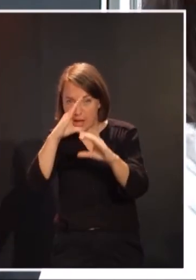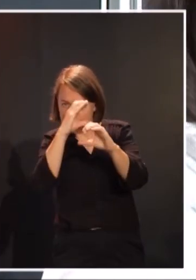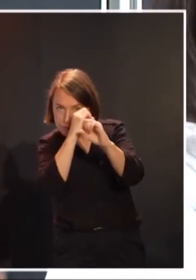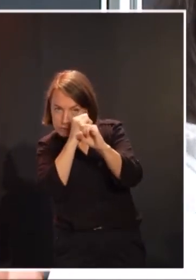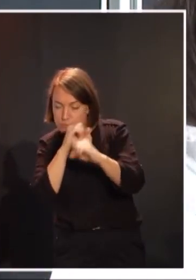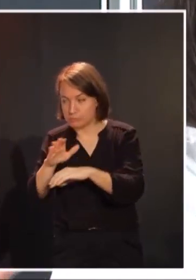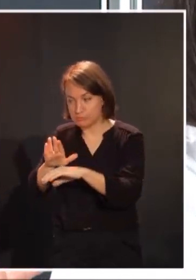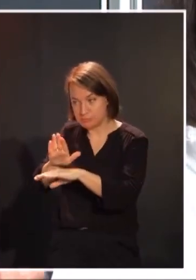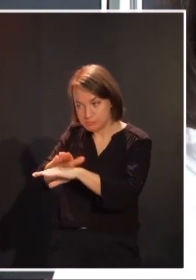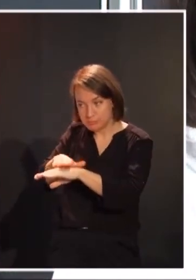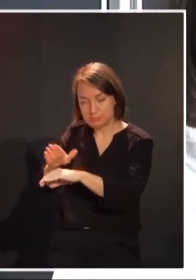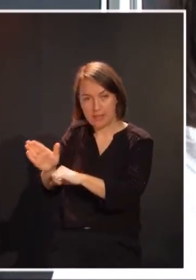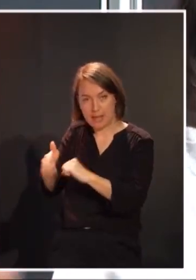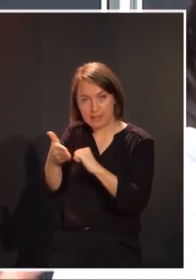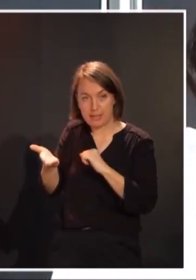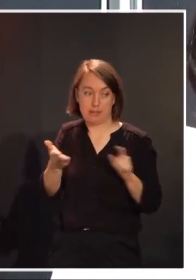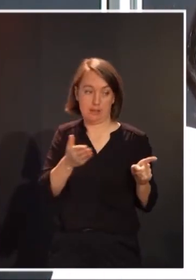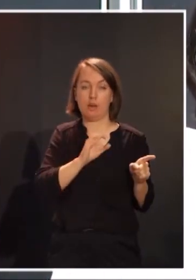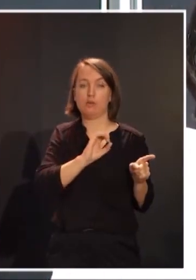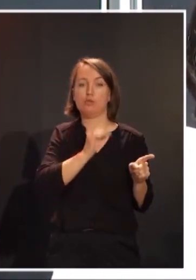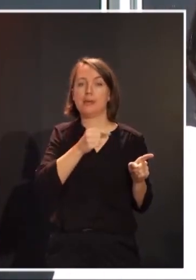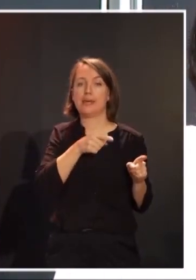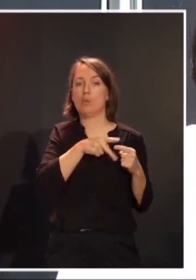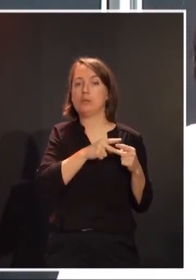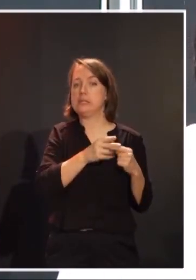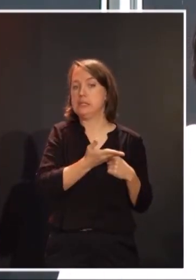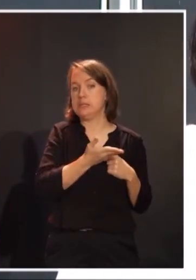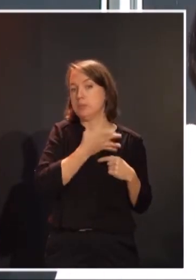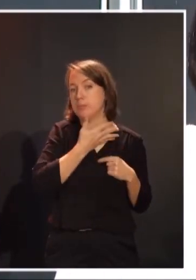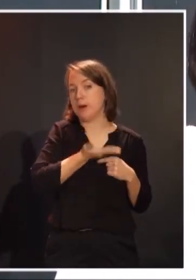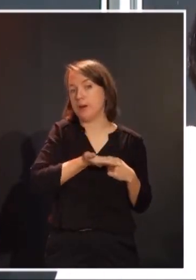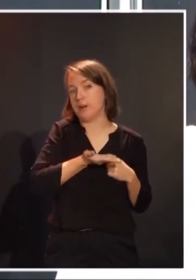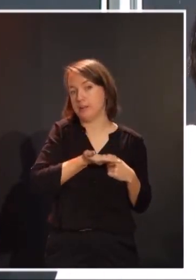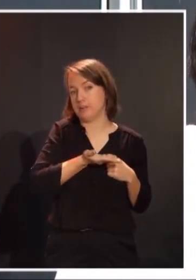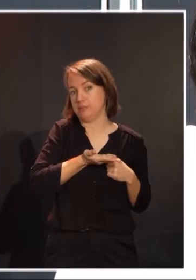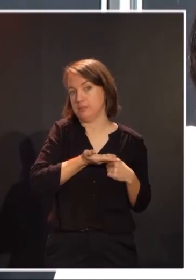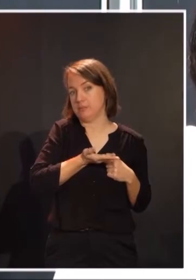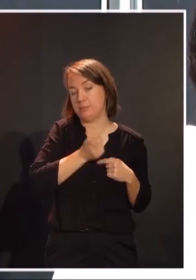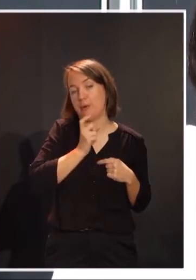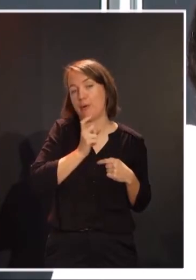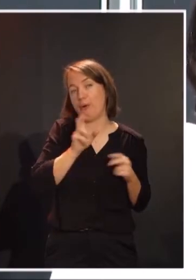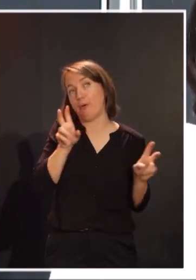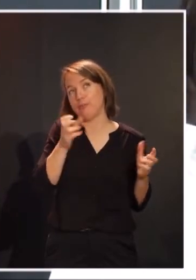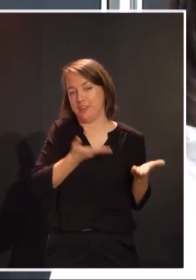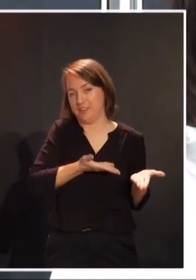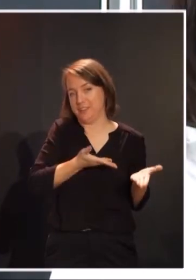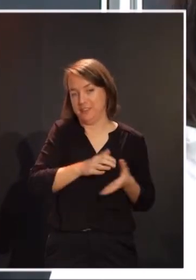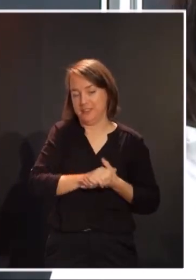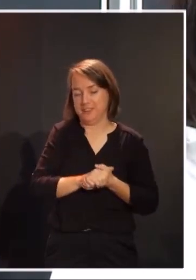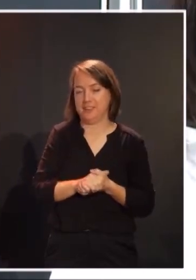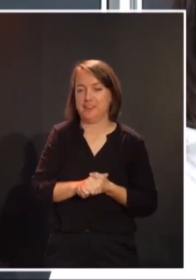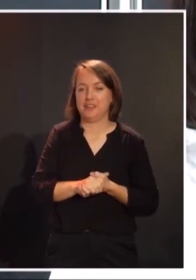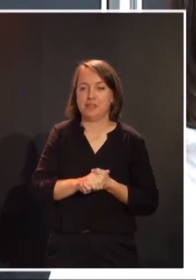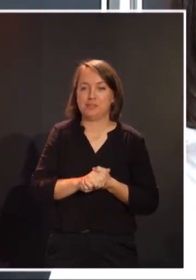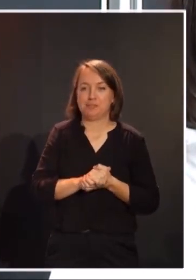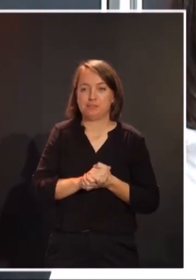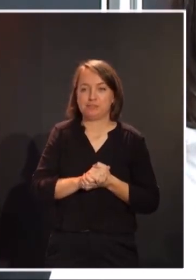outils numériques ne sont pas encore en mesure de réaliser ce type d'accompagnement, bien